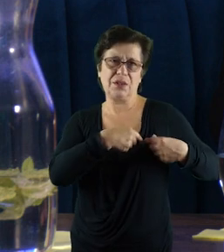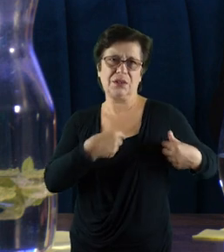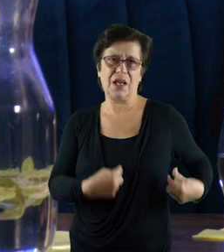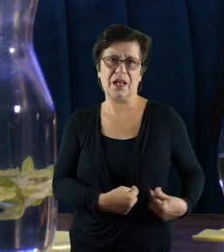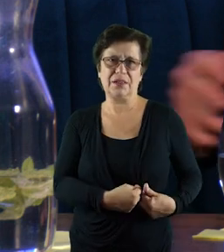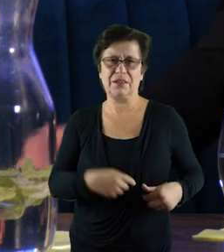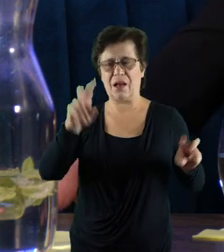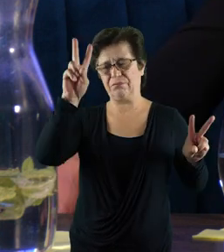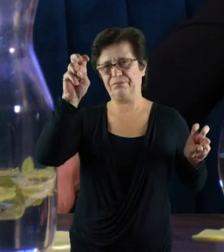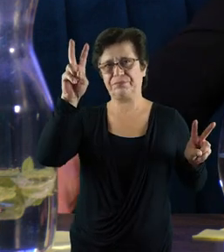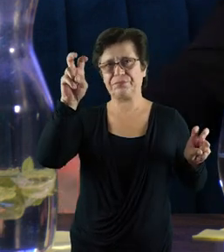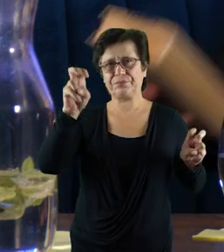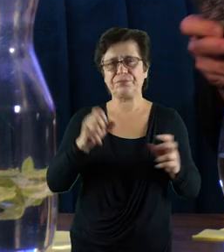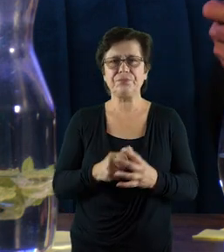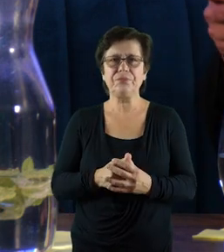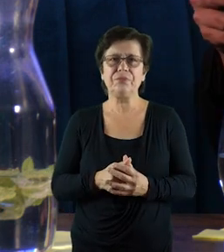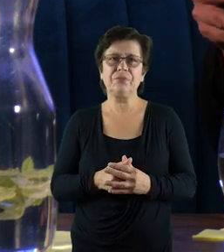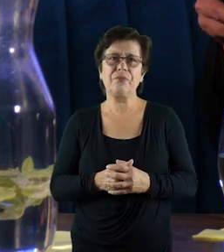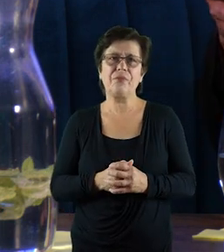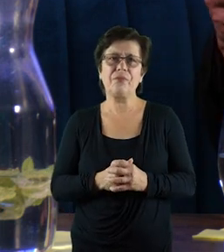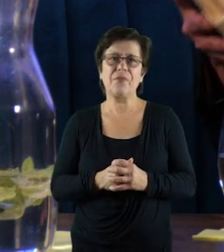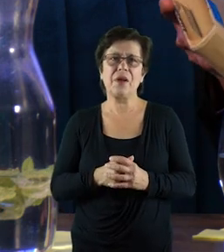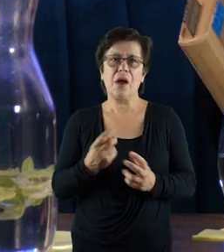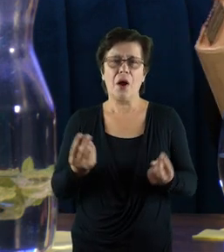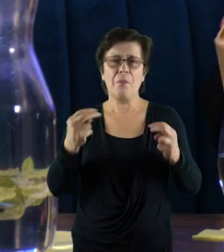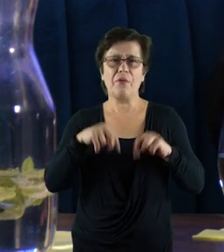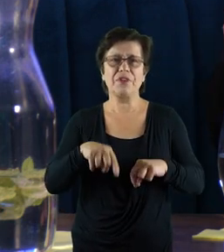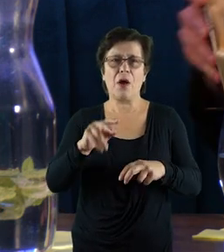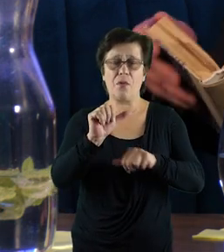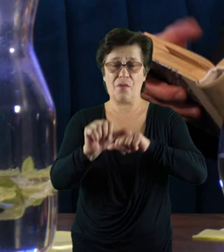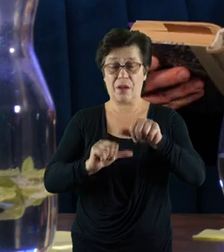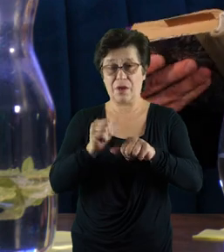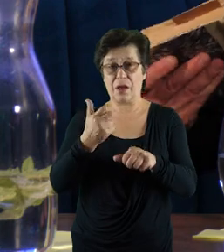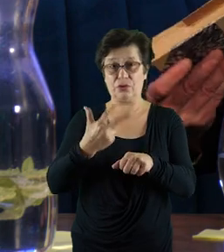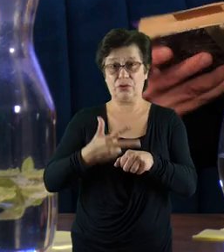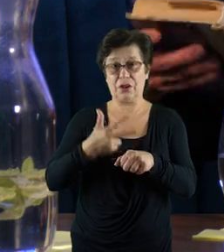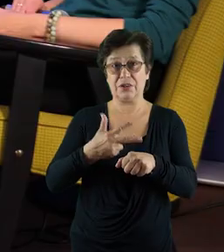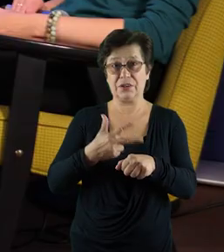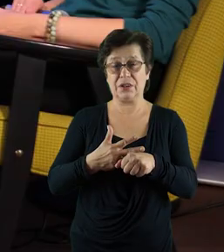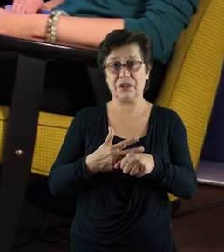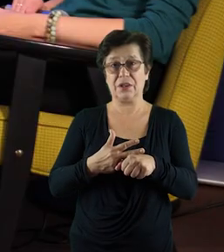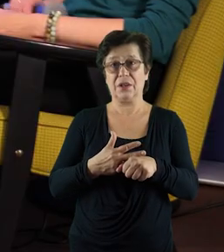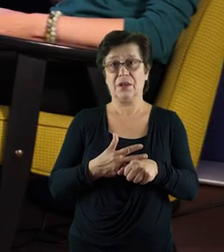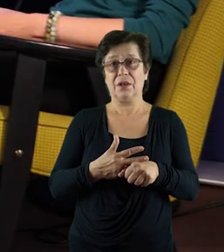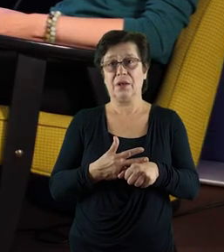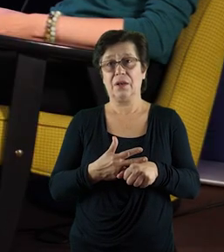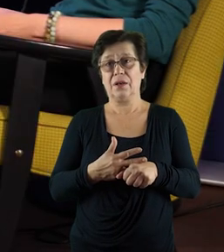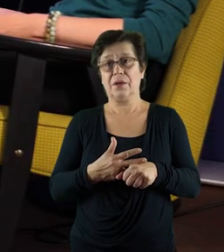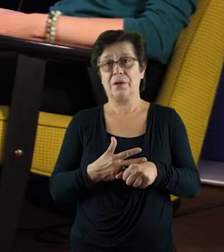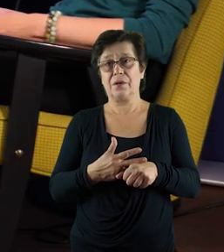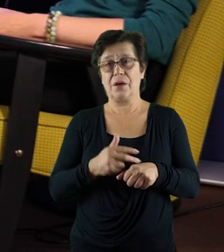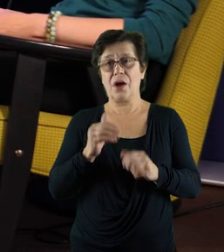ten tak zwany przełomowy tom Przybosia, powstały w latach 30. Nie wiem, czy masz